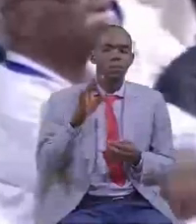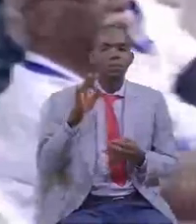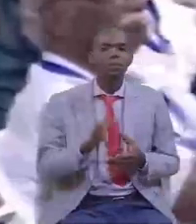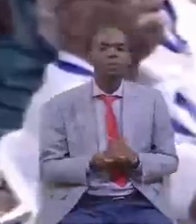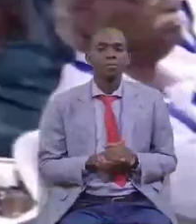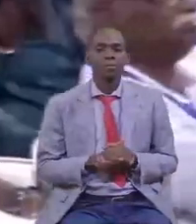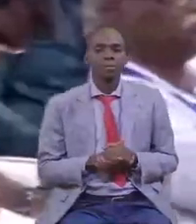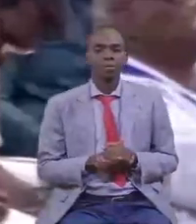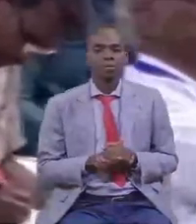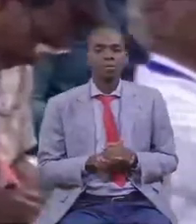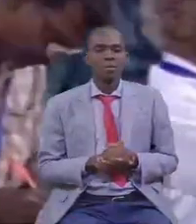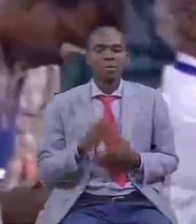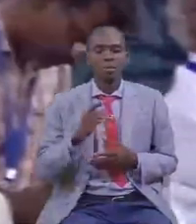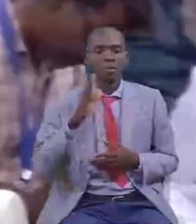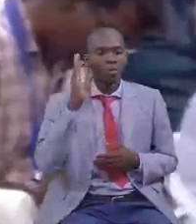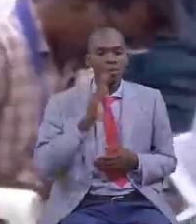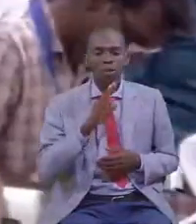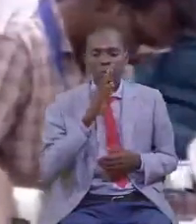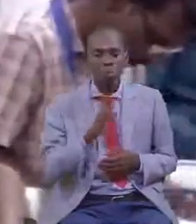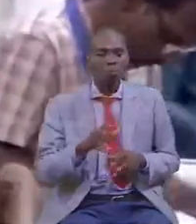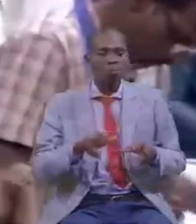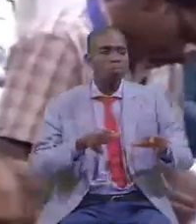Tu seras en train de tourner autour du pot.